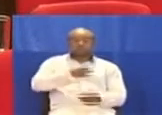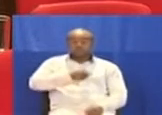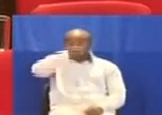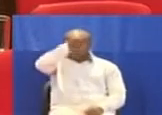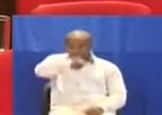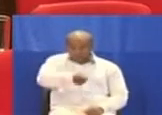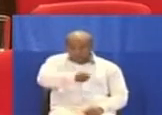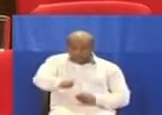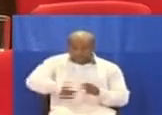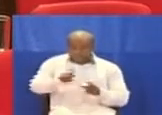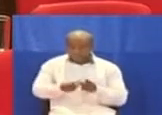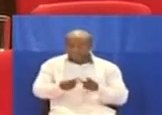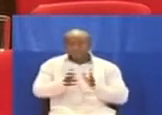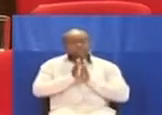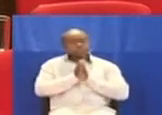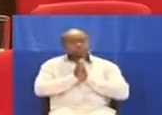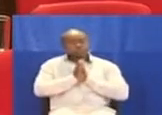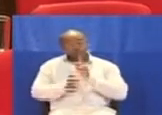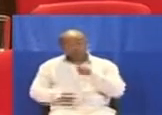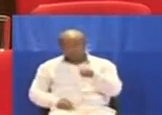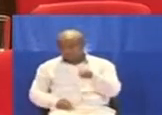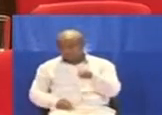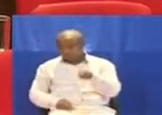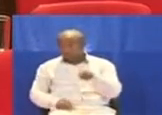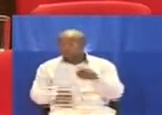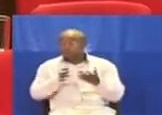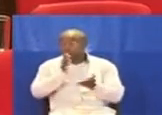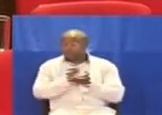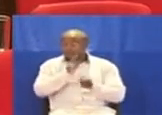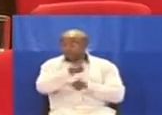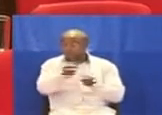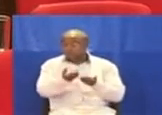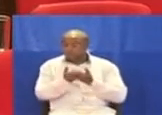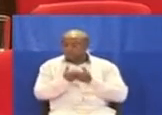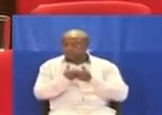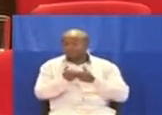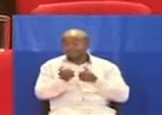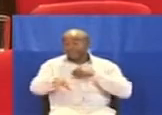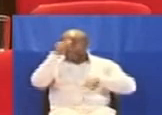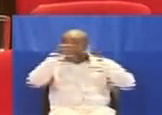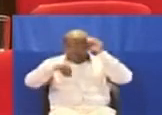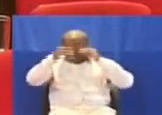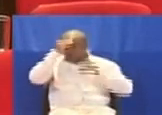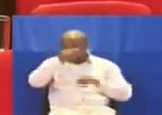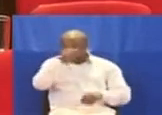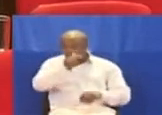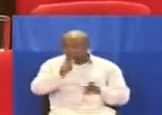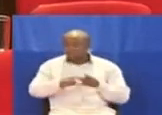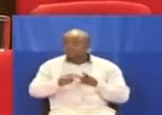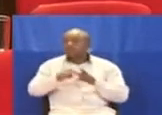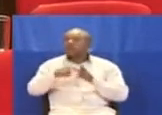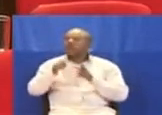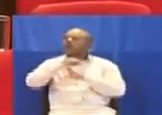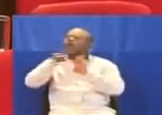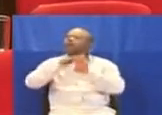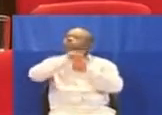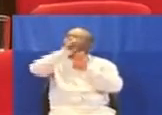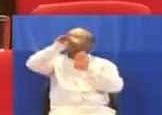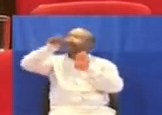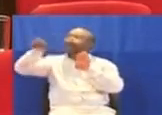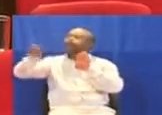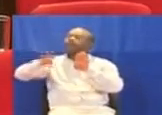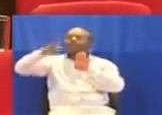tukikushukuru. Ni dhahiri umetoa darasa kwa Tanzania, lakini umetoa darasa kubwa kwa Afrika, umetoa darasa